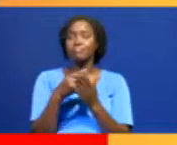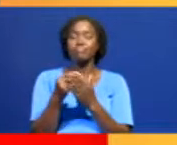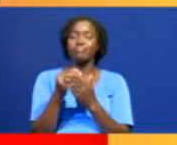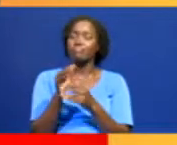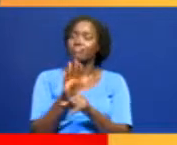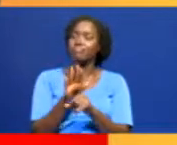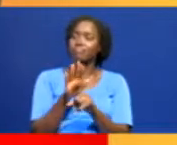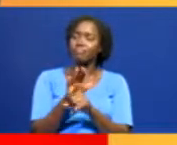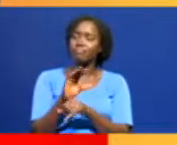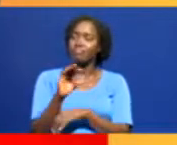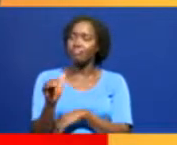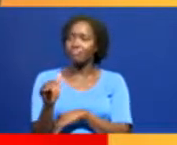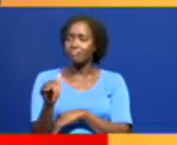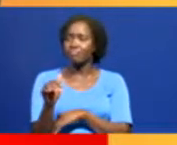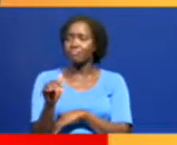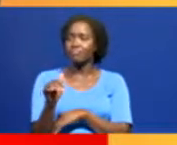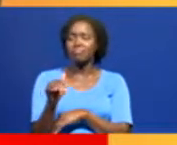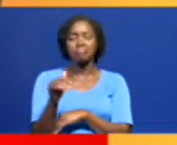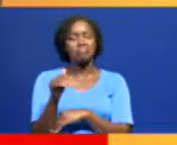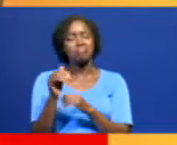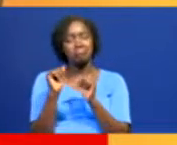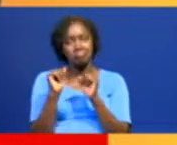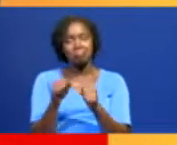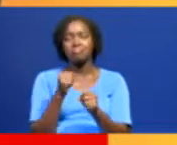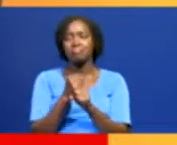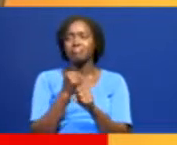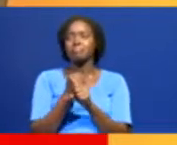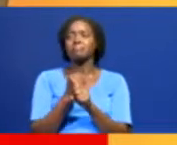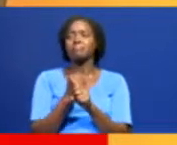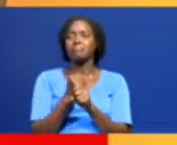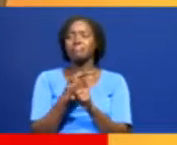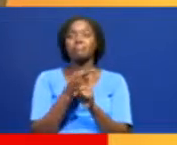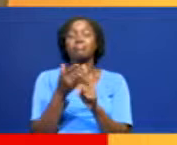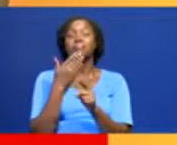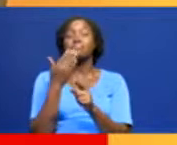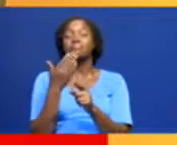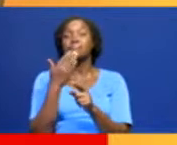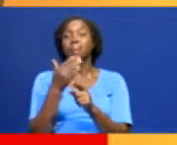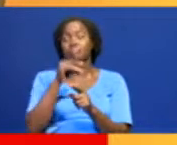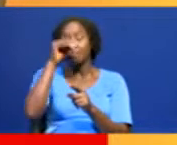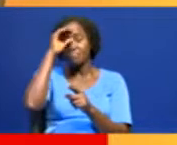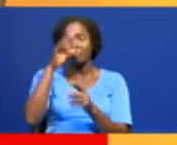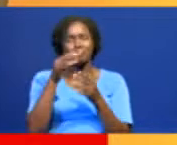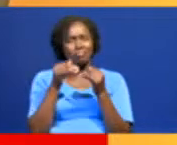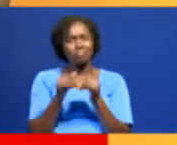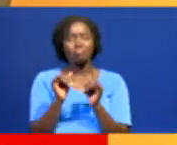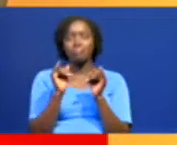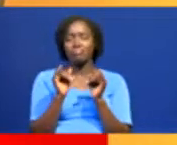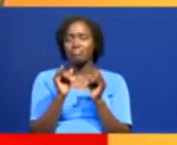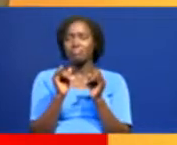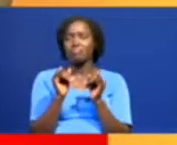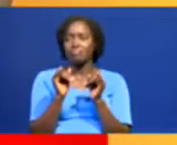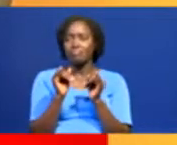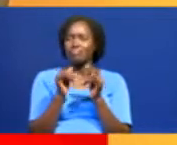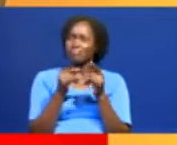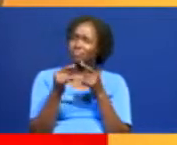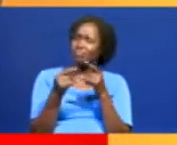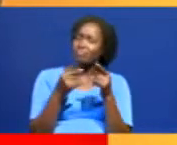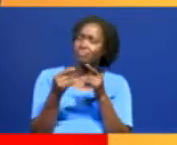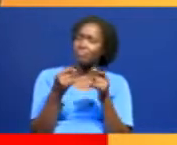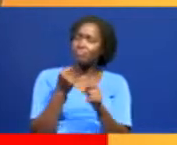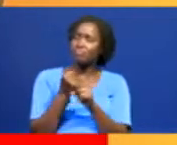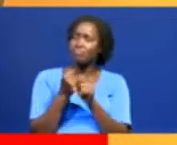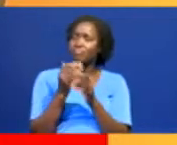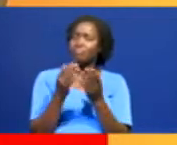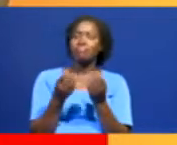ambazo zinaenda kwa county pengine zingefanya kazi. Lakini nataka kuwashukuru, kuna magavana wengi pia ambao wamejaribu, licha ya kuwa wanang'ang'ana na hawa wafanyikazi